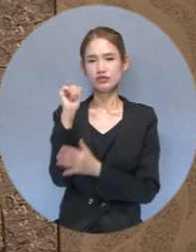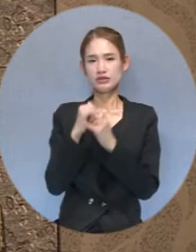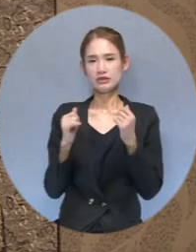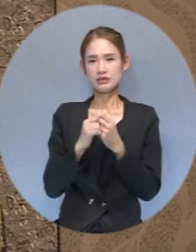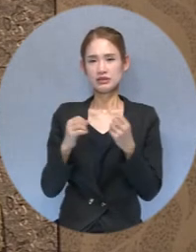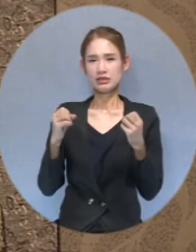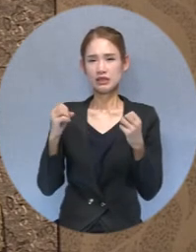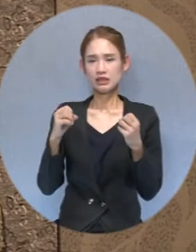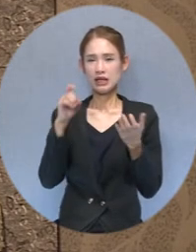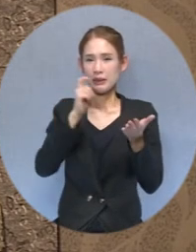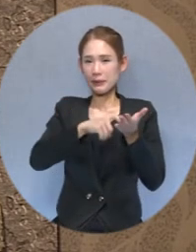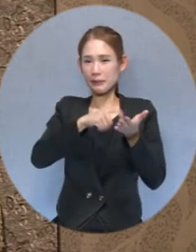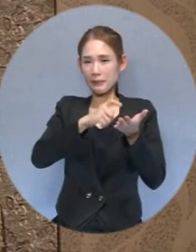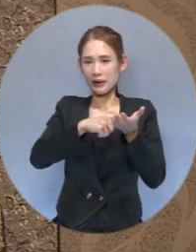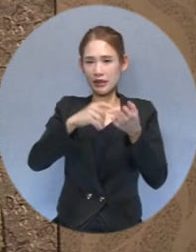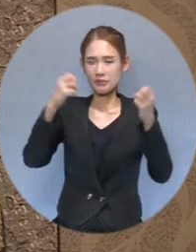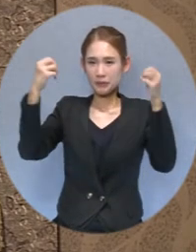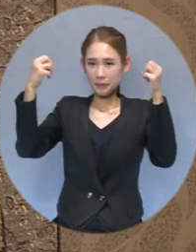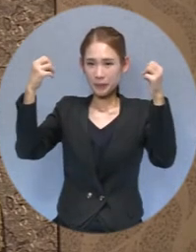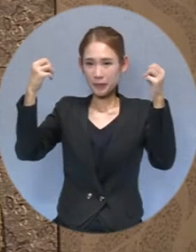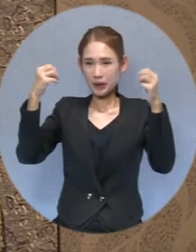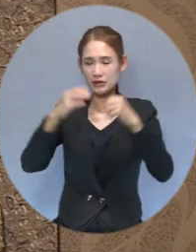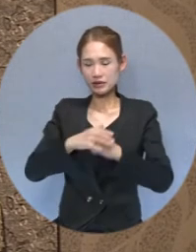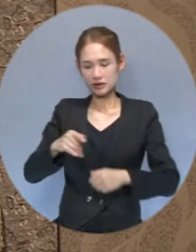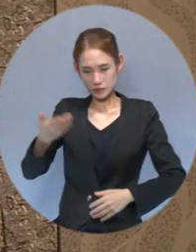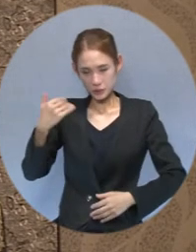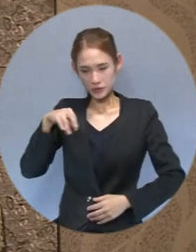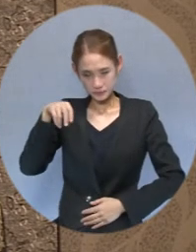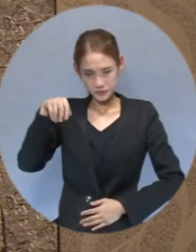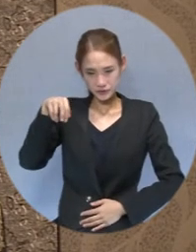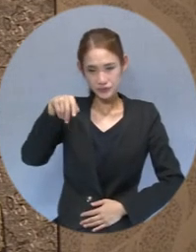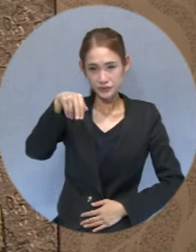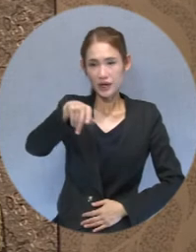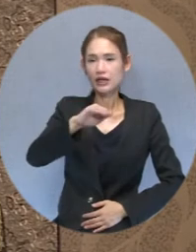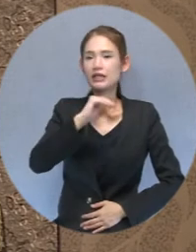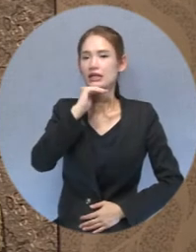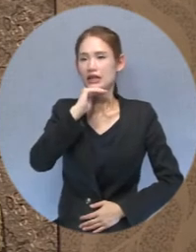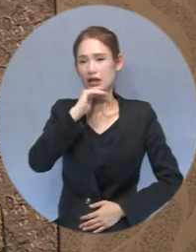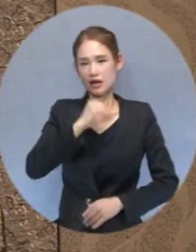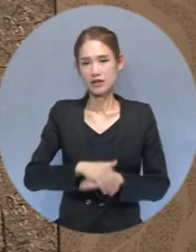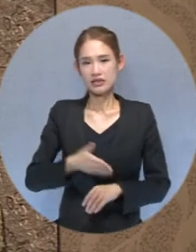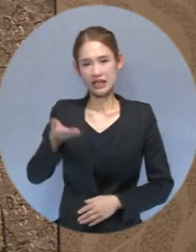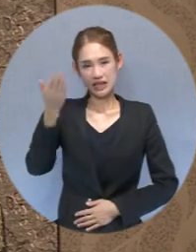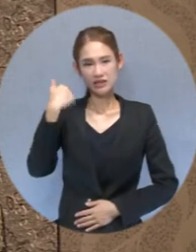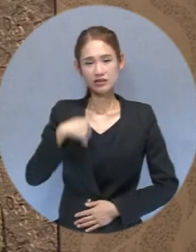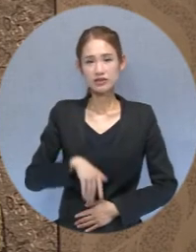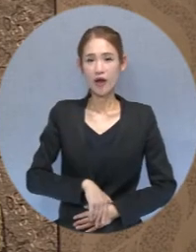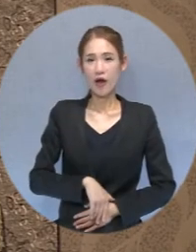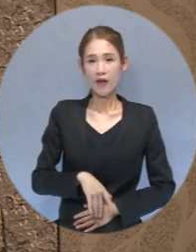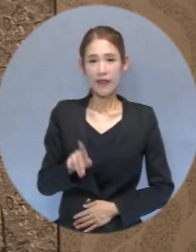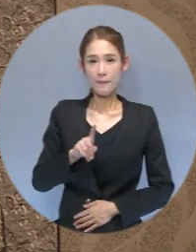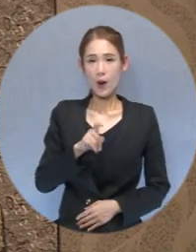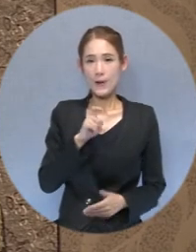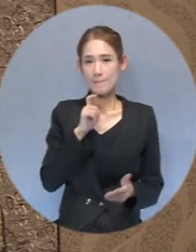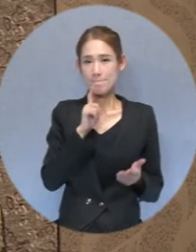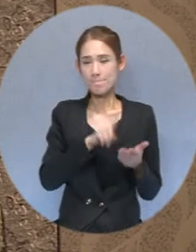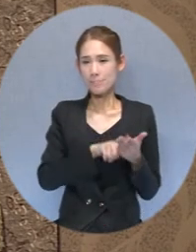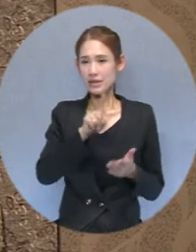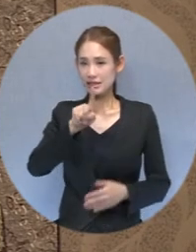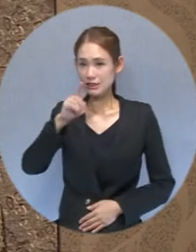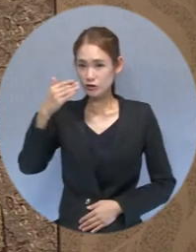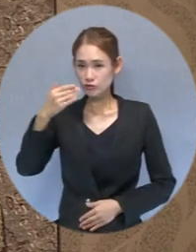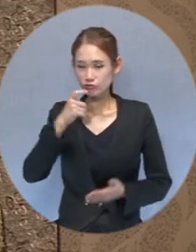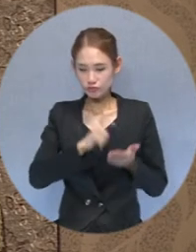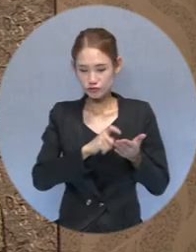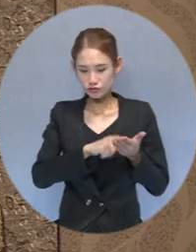비상 깜빡이 켜고 네네. 그분이 지나갈 때 계속 기다려주시는 분들도 많습니다. 우리 예전에 우리 저기 긴급 그 앰뷸런스들